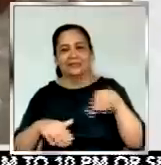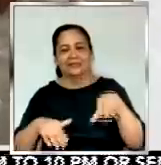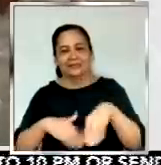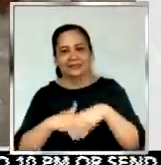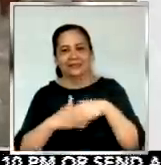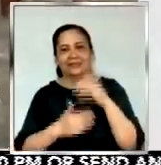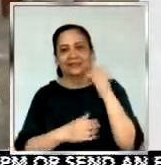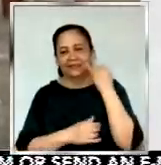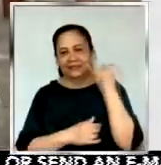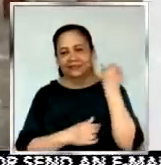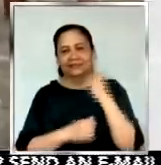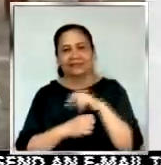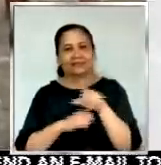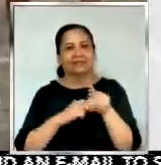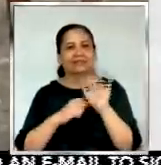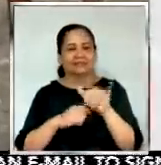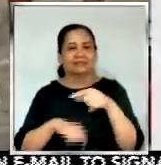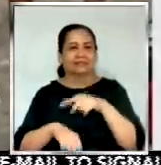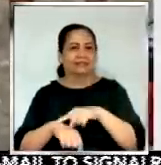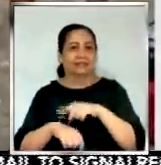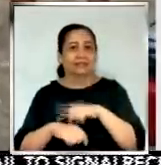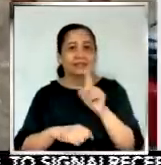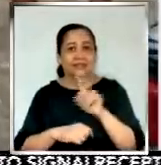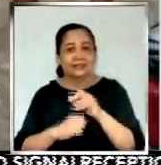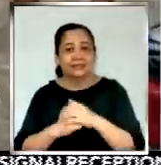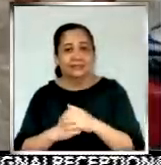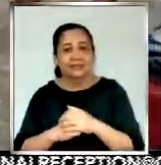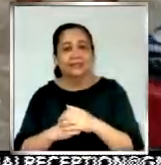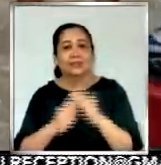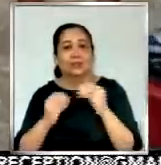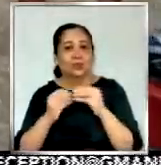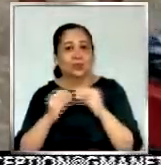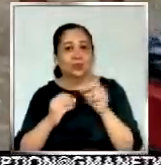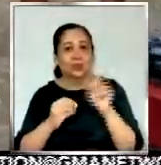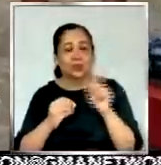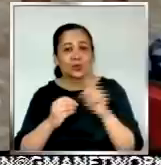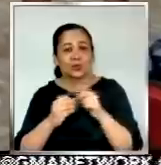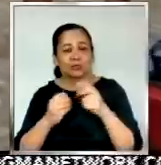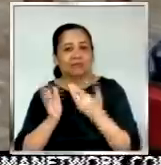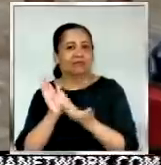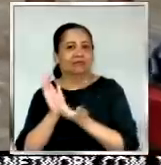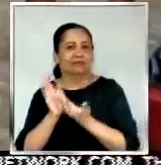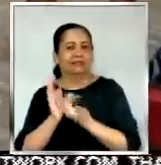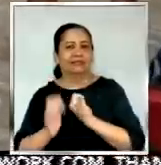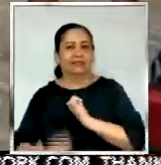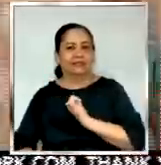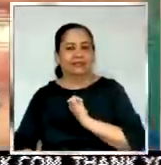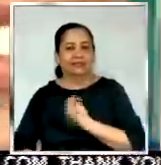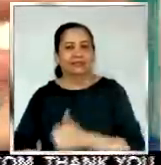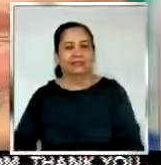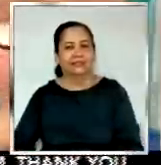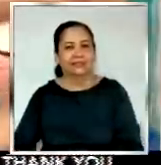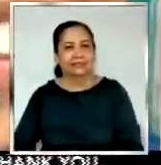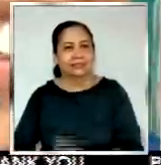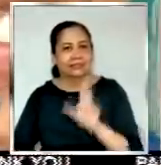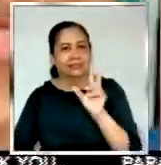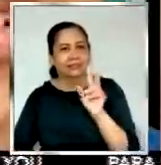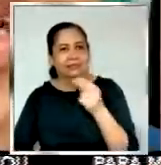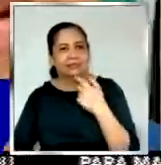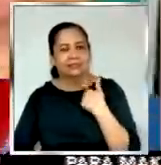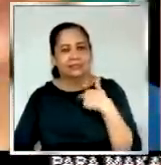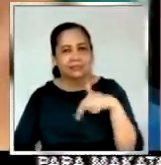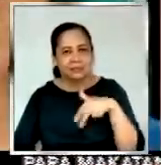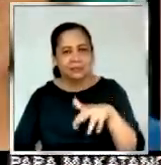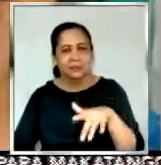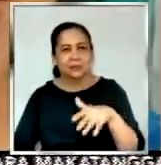na noong mga panahong yun pala ay may mas lalo daw na patunayan sa sarili. Nang tumatawid ako sa baha, naisip ko